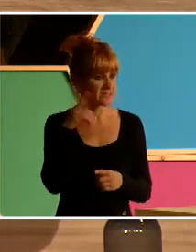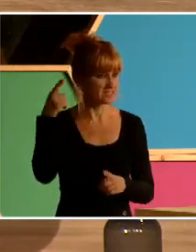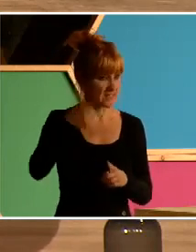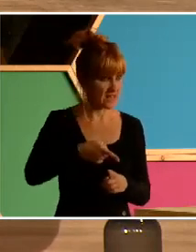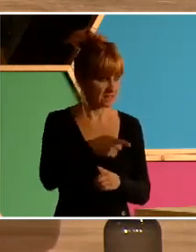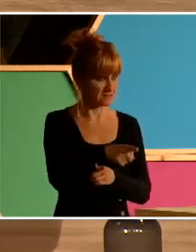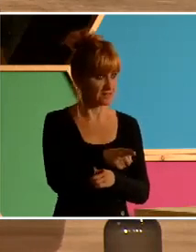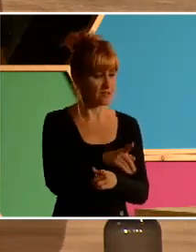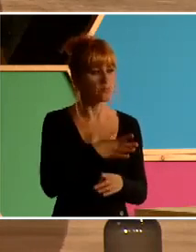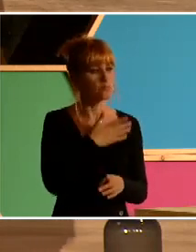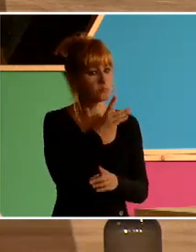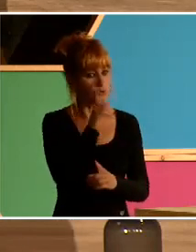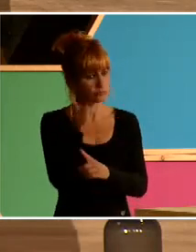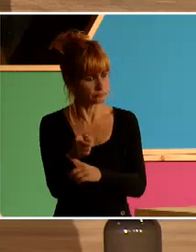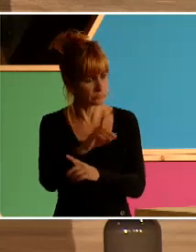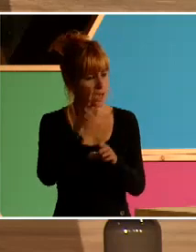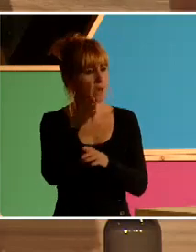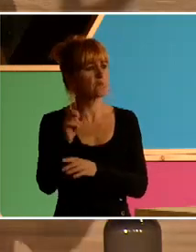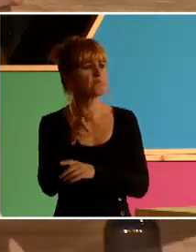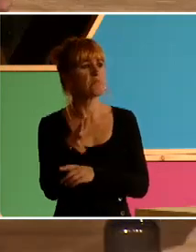la PA. I per tant,